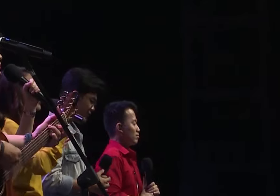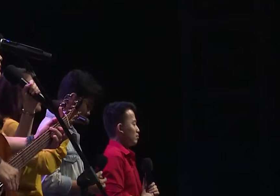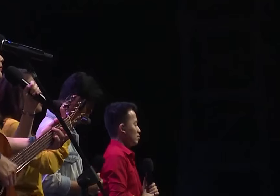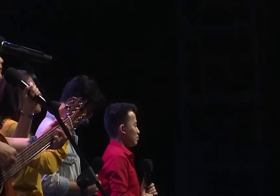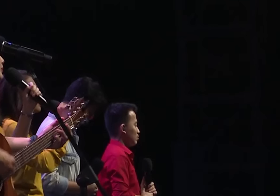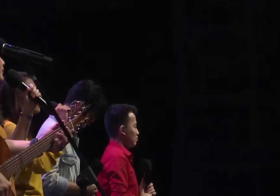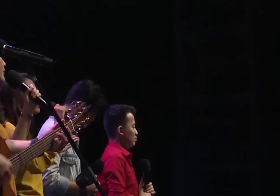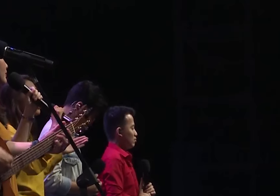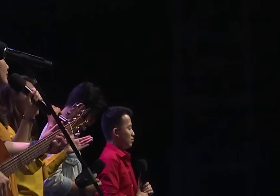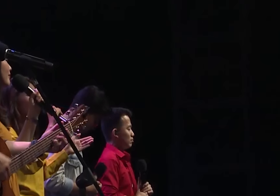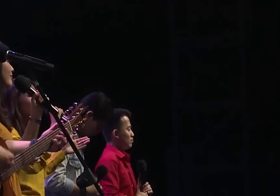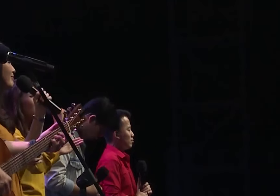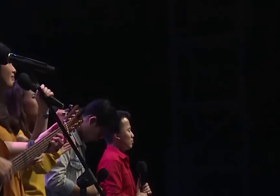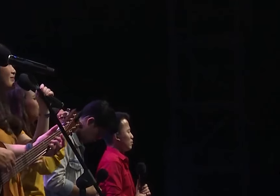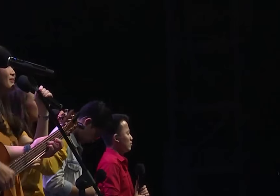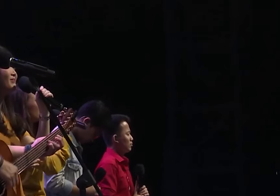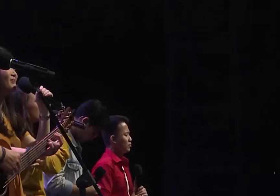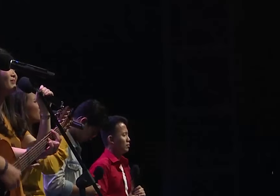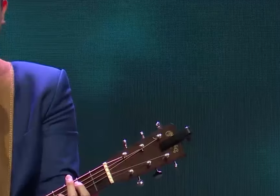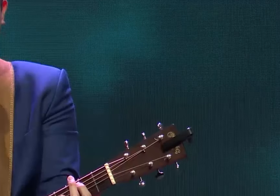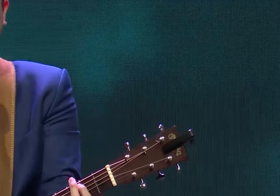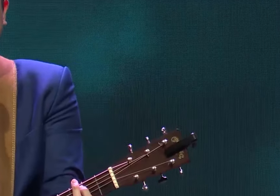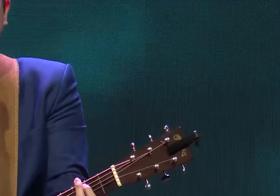Kau Allahku, kau